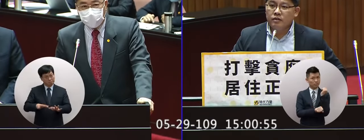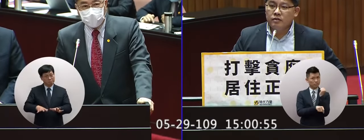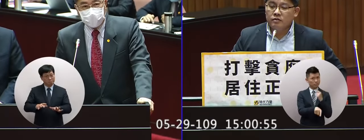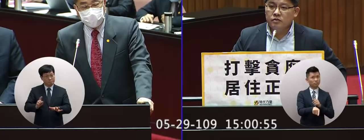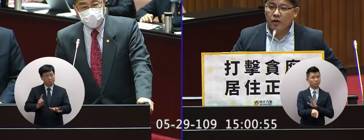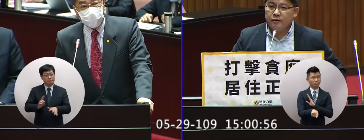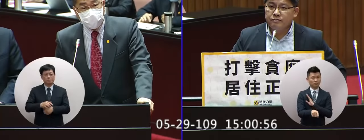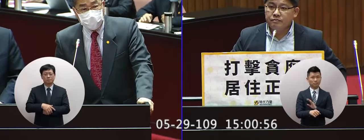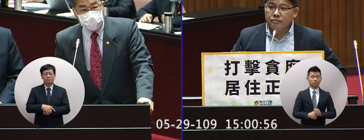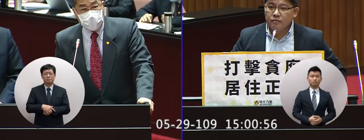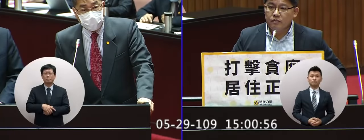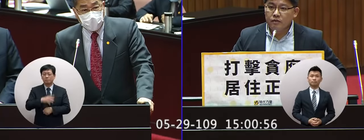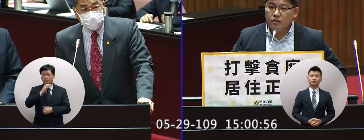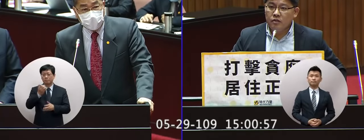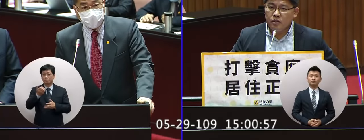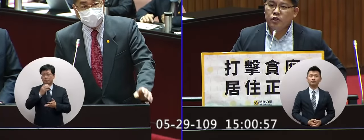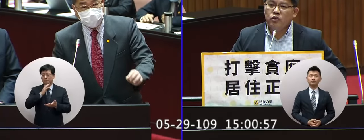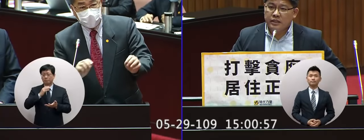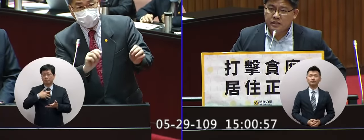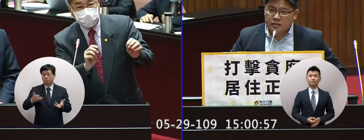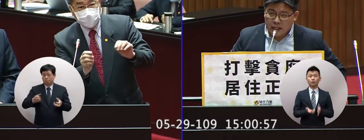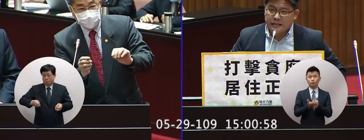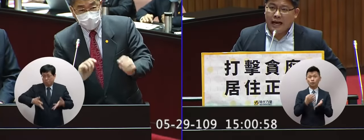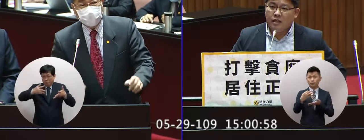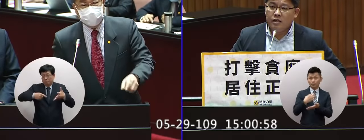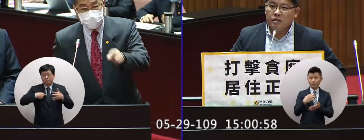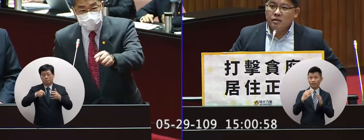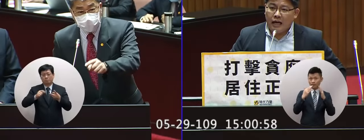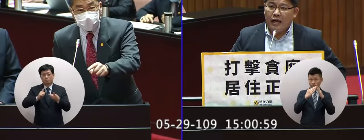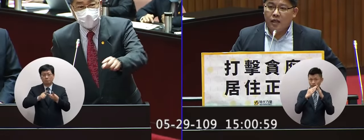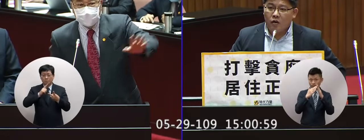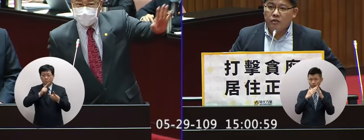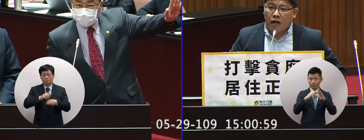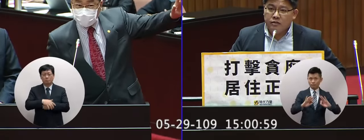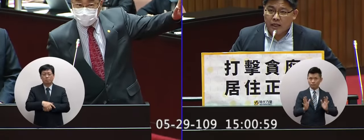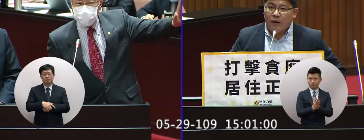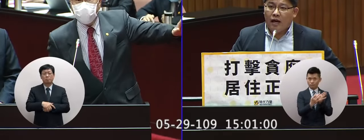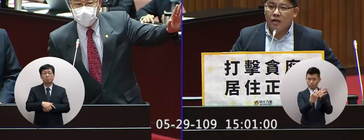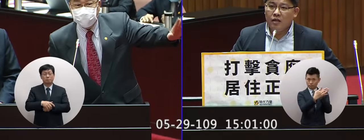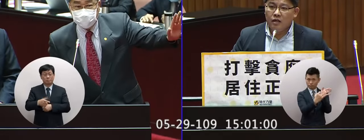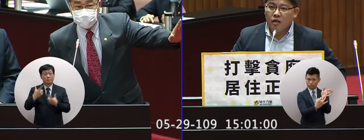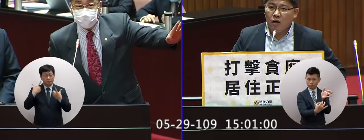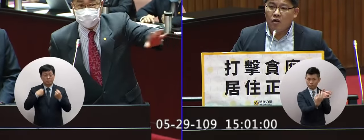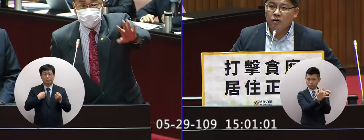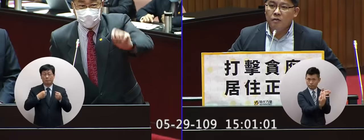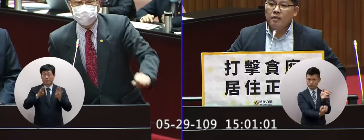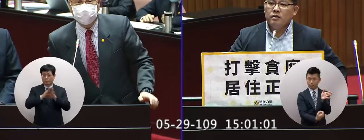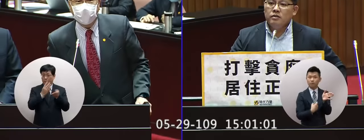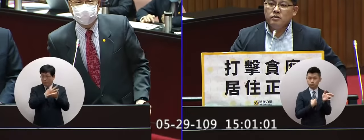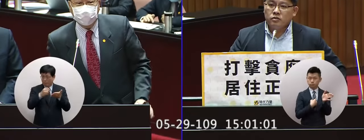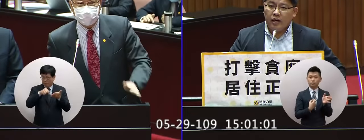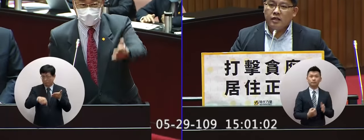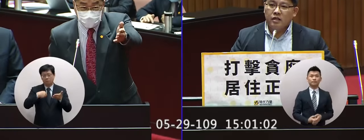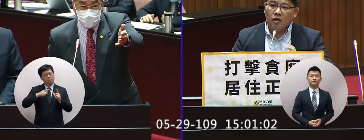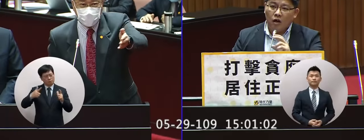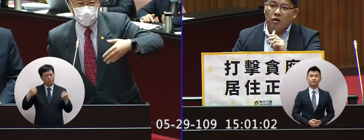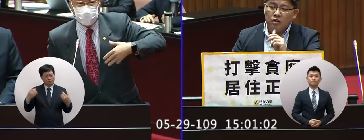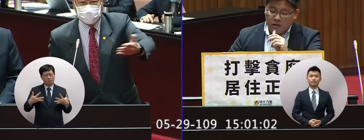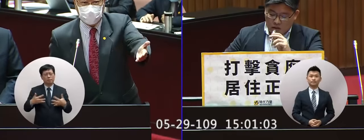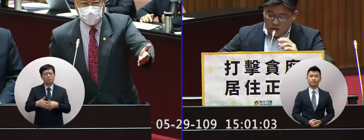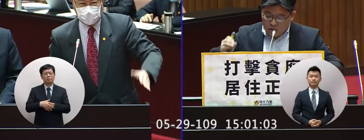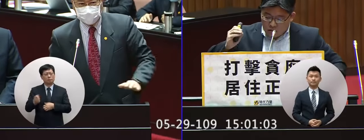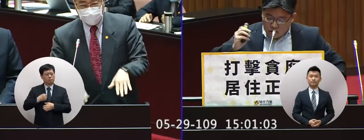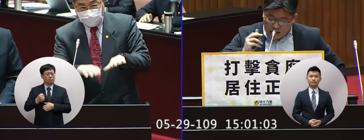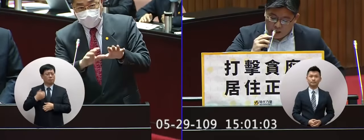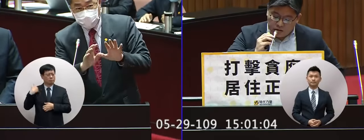现在就是这个。预售屋这个部分， 预售屋及时登载， 其实这个 能够了解嘛。 门牌其实大家的争议不大的啦，这里也知啦，